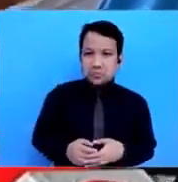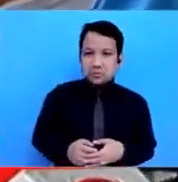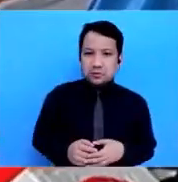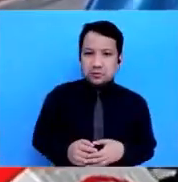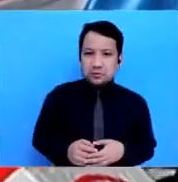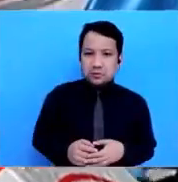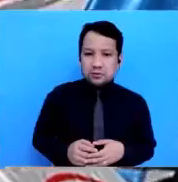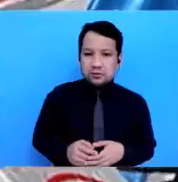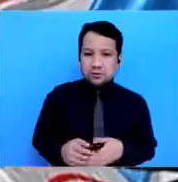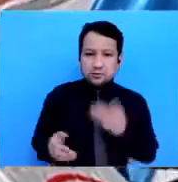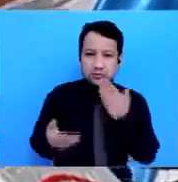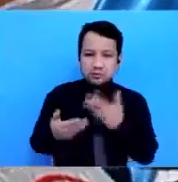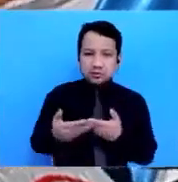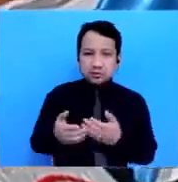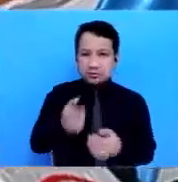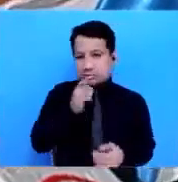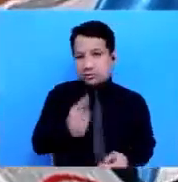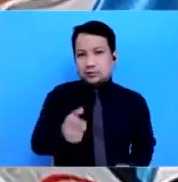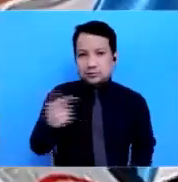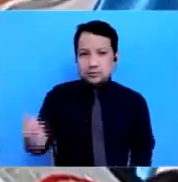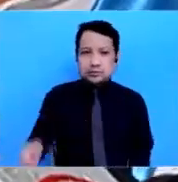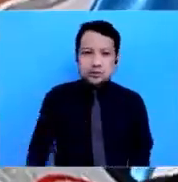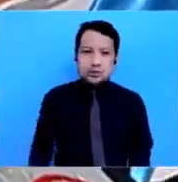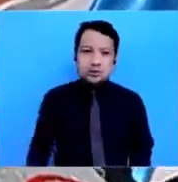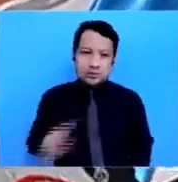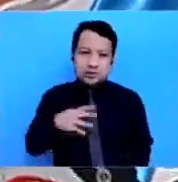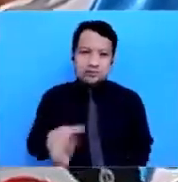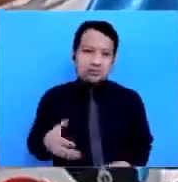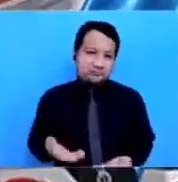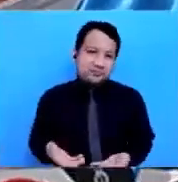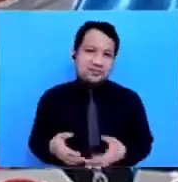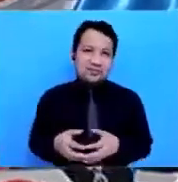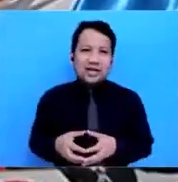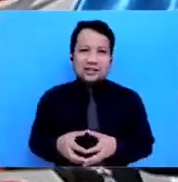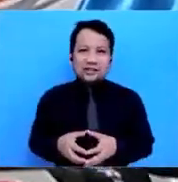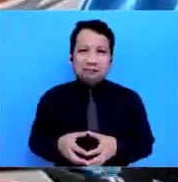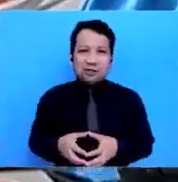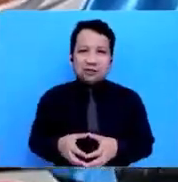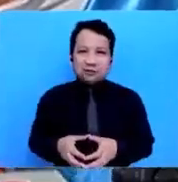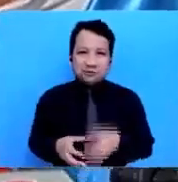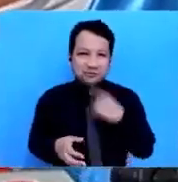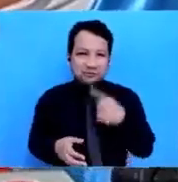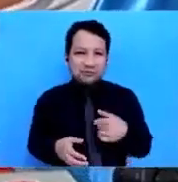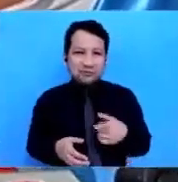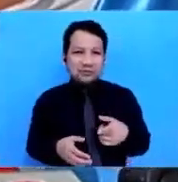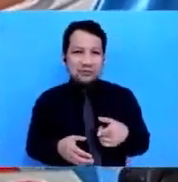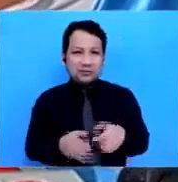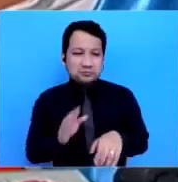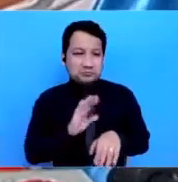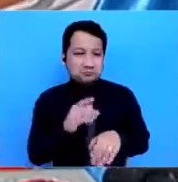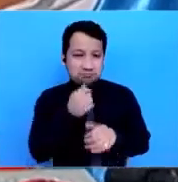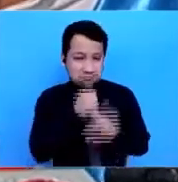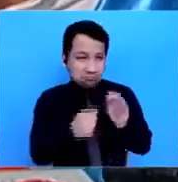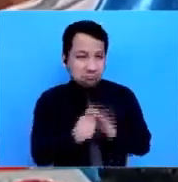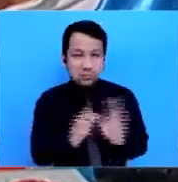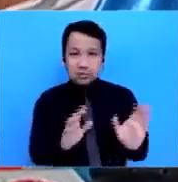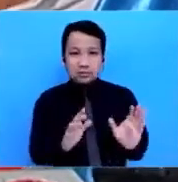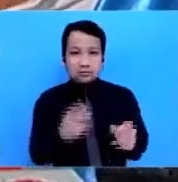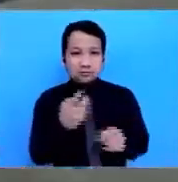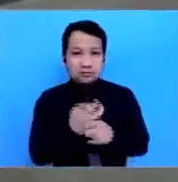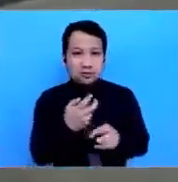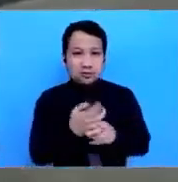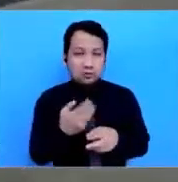Good luck. Okay lang ako. At hindi ako nagkukubli sa inyo. Mahirap ang laban